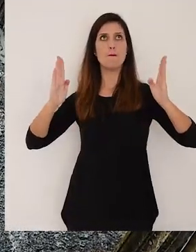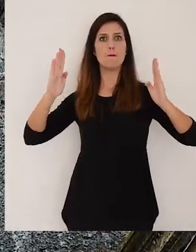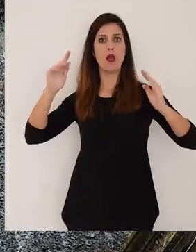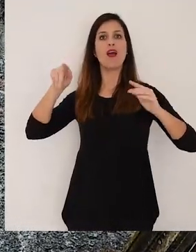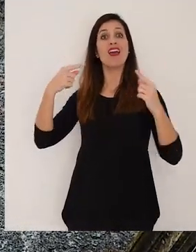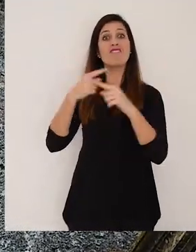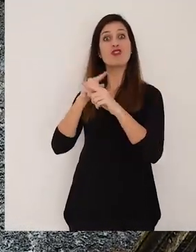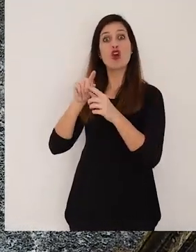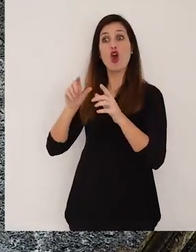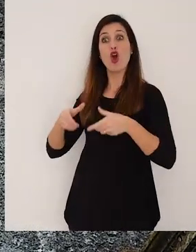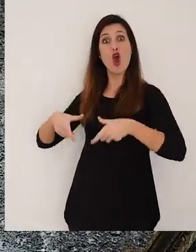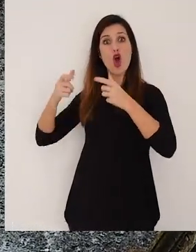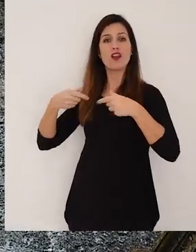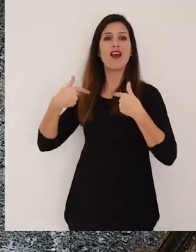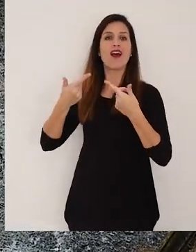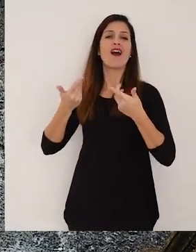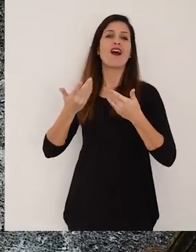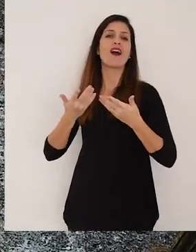struttura.